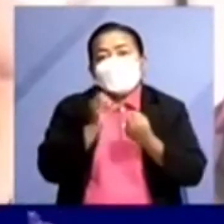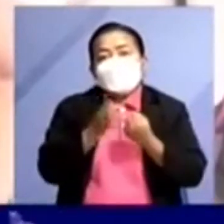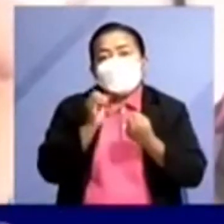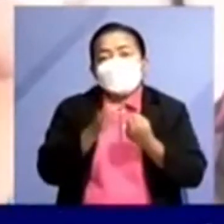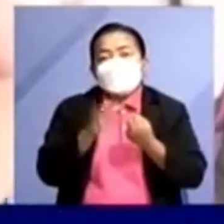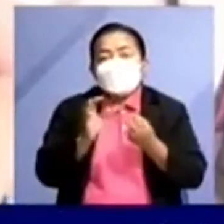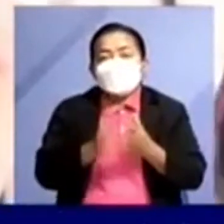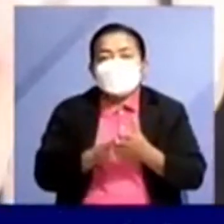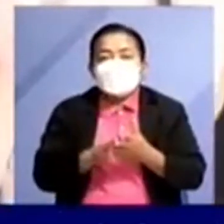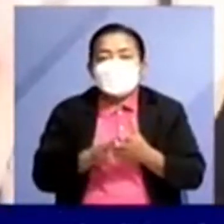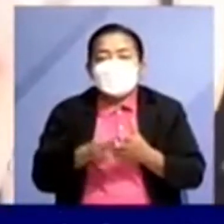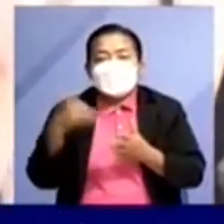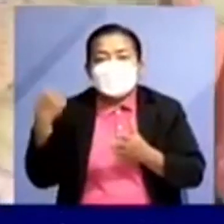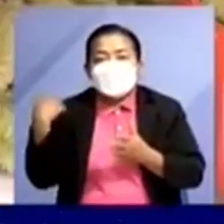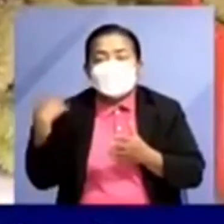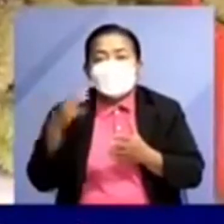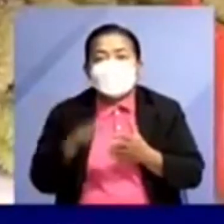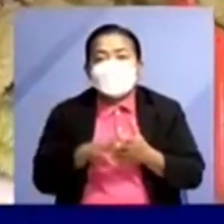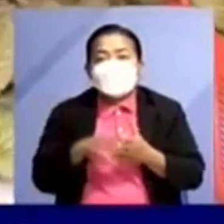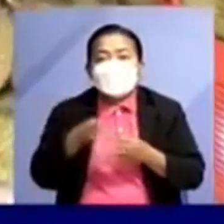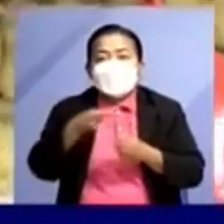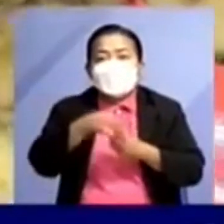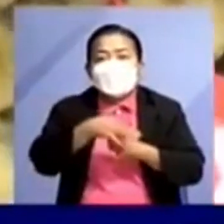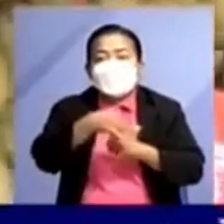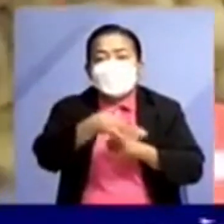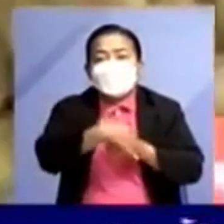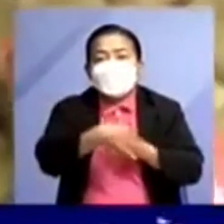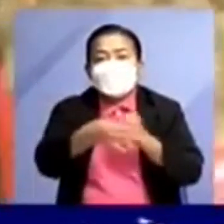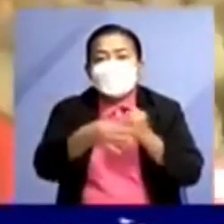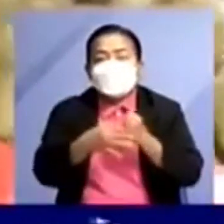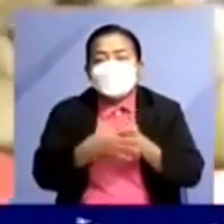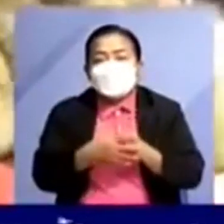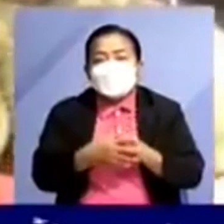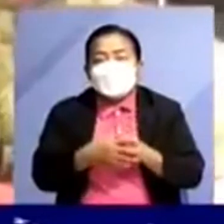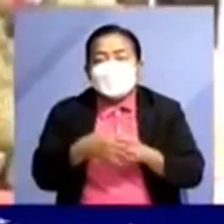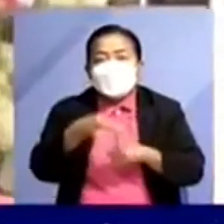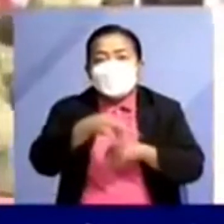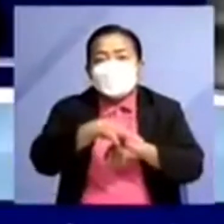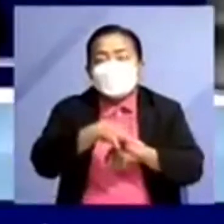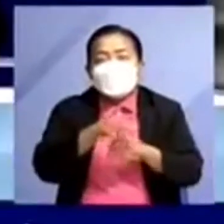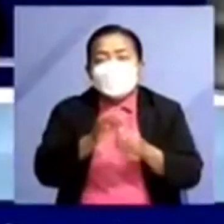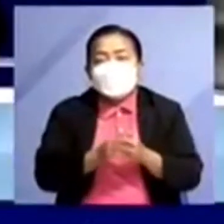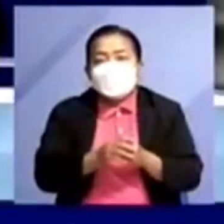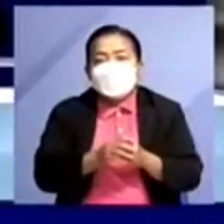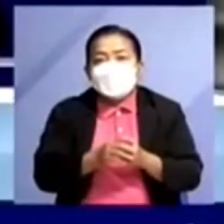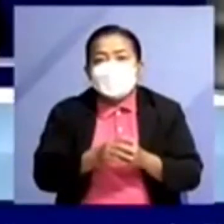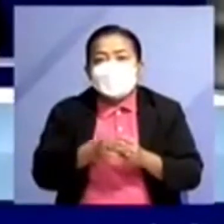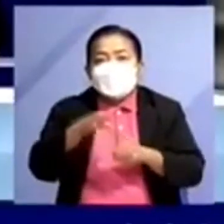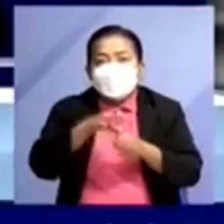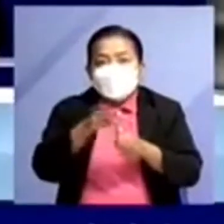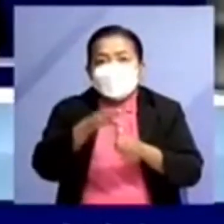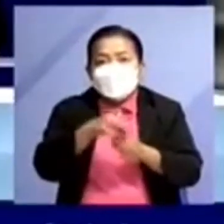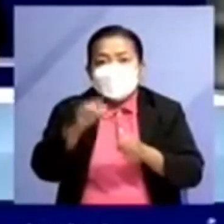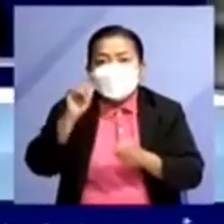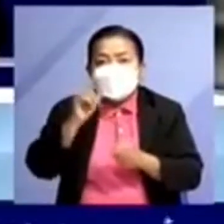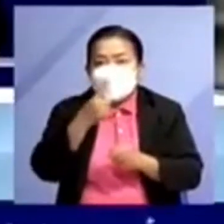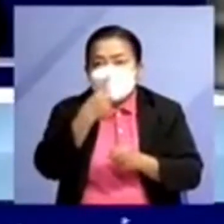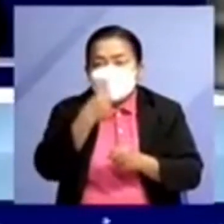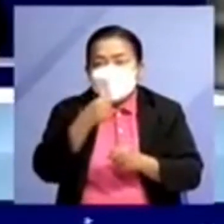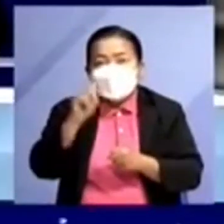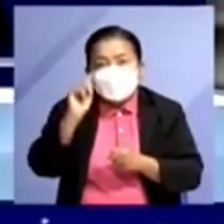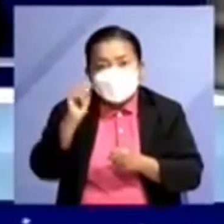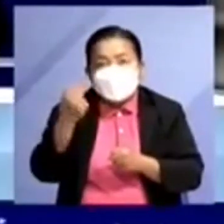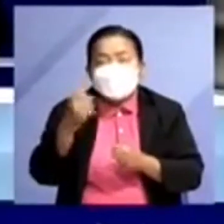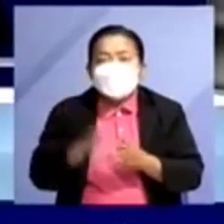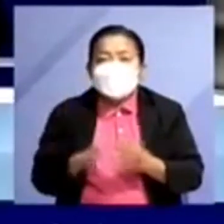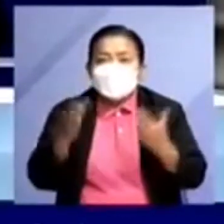ที่อยู่ในช่วงฤดูกาลนี้นะคะก็คงหนีไม่พ้นในเรื่องของทุเรียนเงาะนี่นะคะตอนนี้เป็นสินค้าที่กำลังขายดีเลยนะคะแล้วก็เ